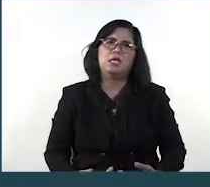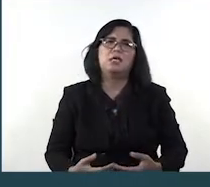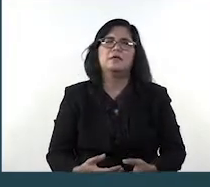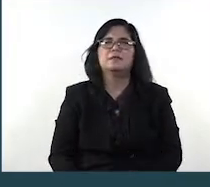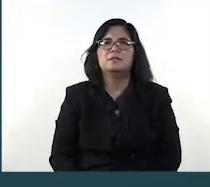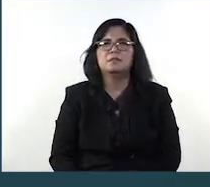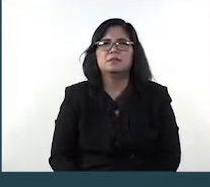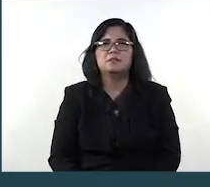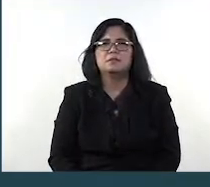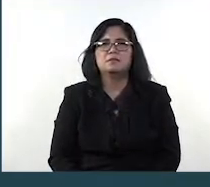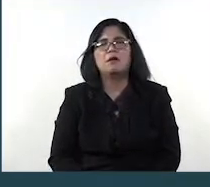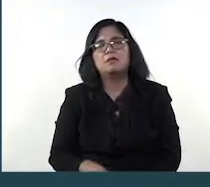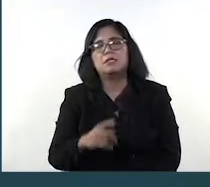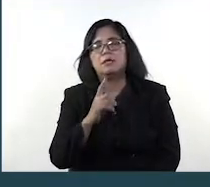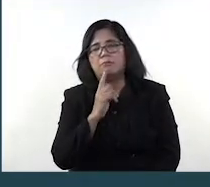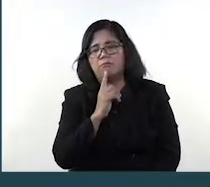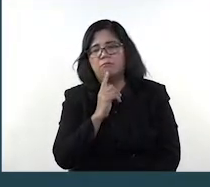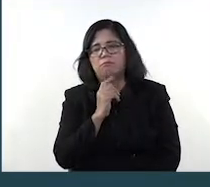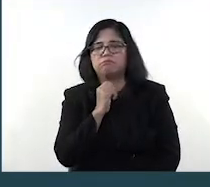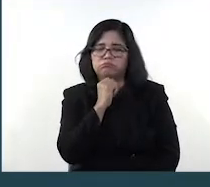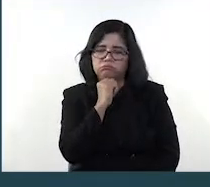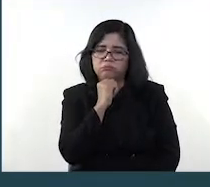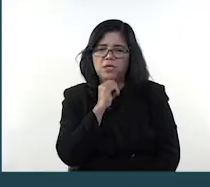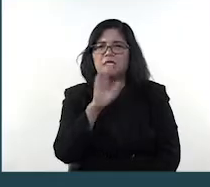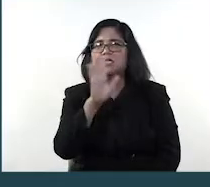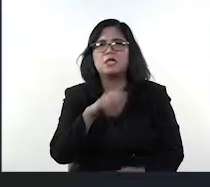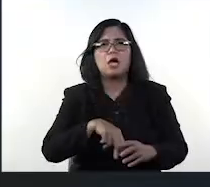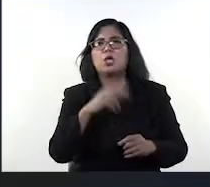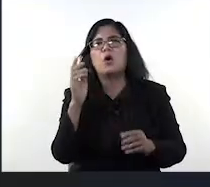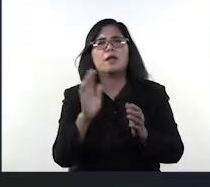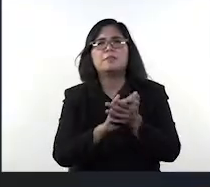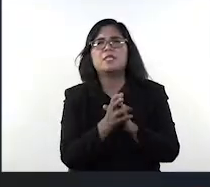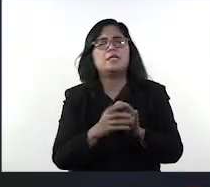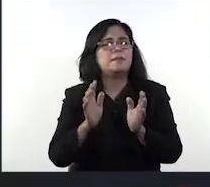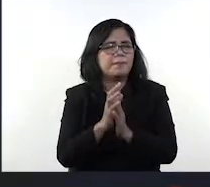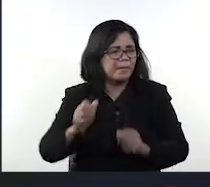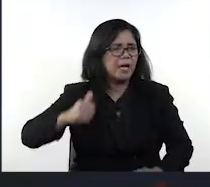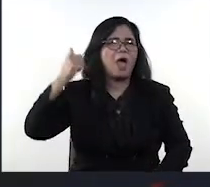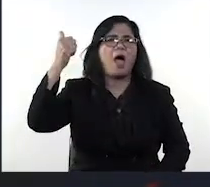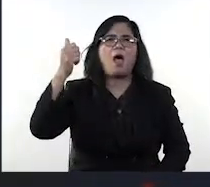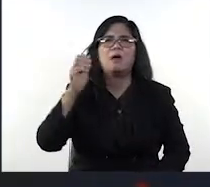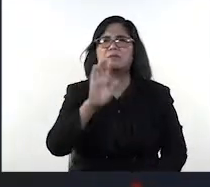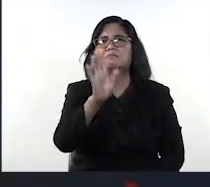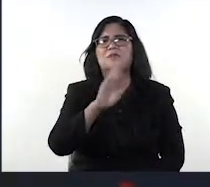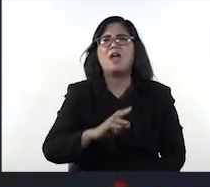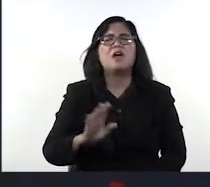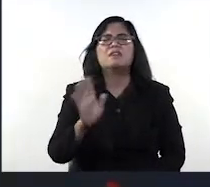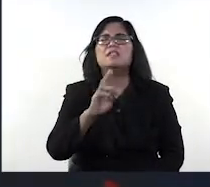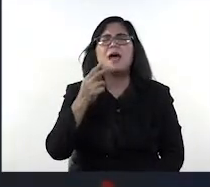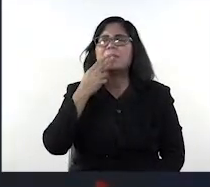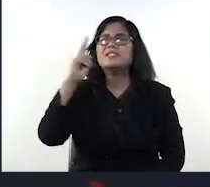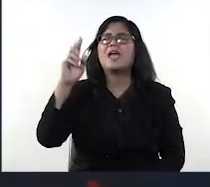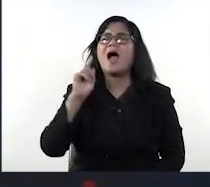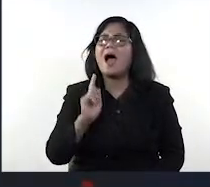akhirnya kita nggak keluar sebagai pemenang Ayo kita nggak percaya roh kemuliaan